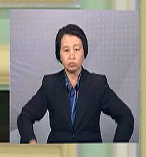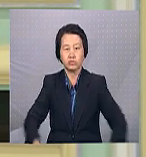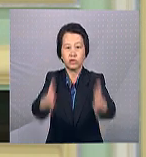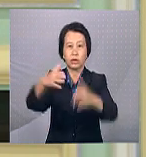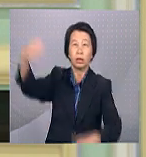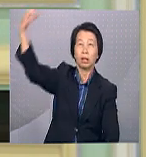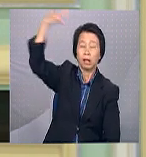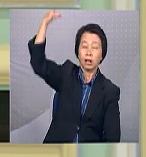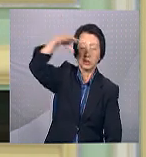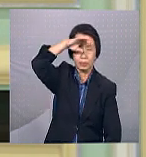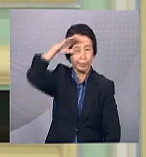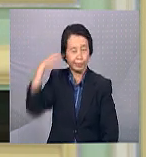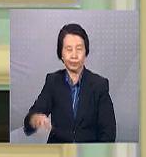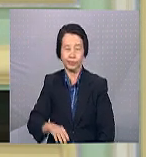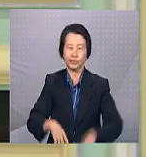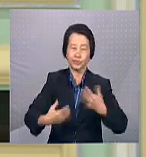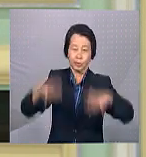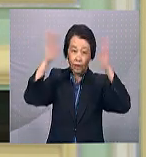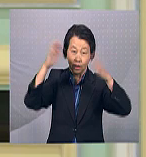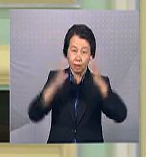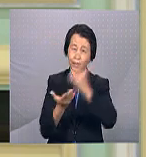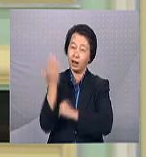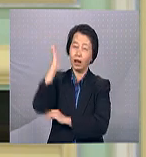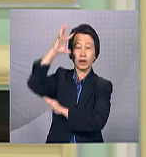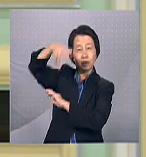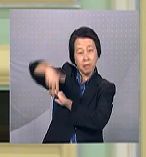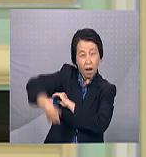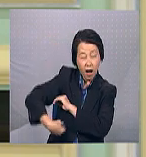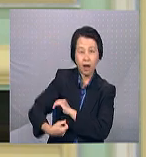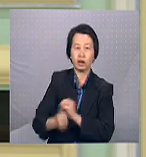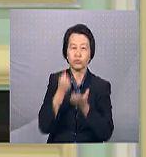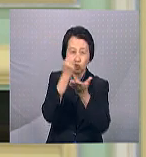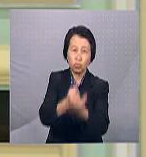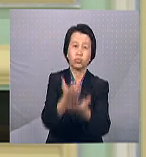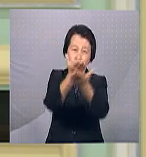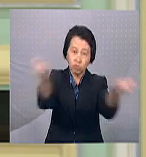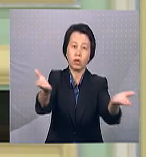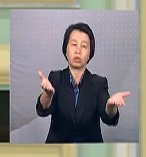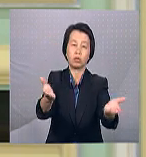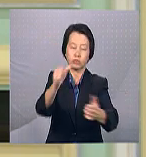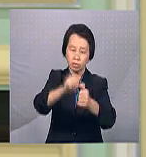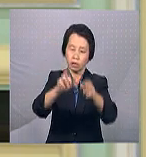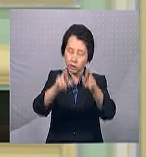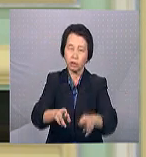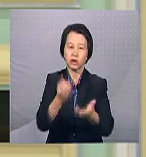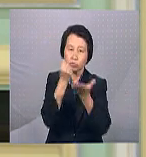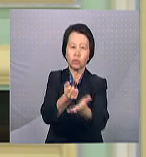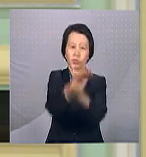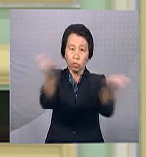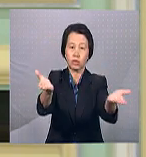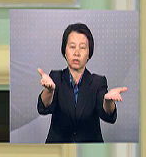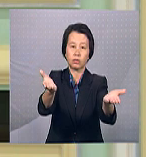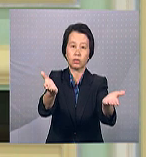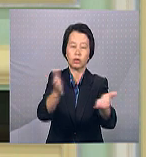panas berhujan daripada pagi sehingga petang sehingga malam untuk membantu kita untuk menyelamatkan nyawa setiap rakyat di negara kita.